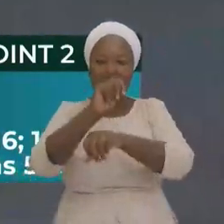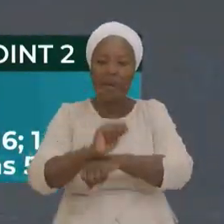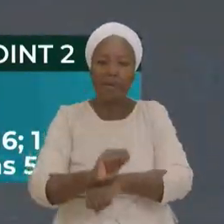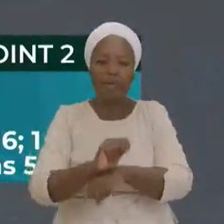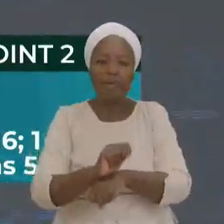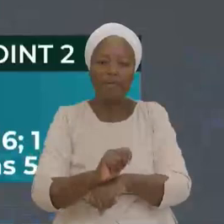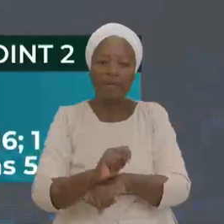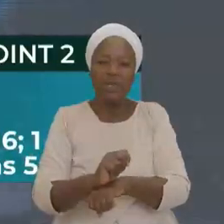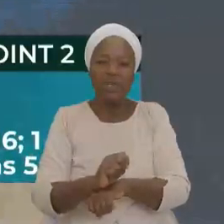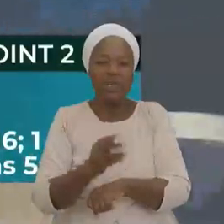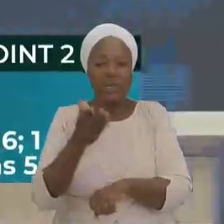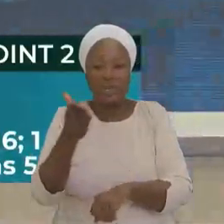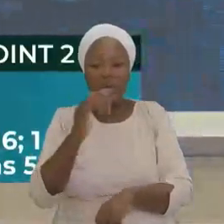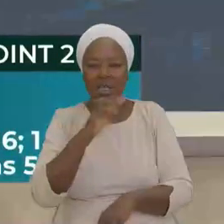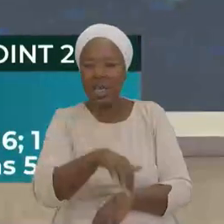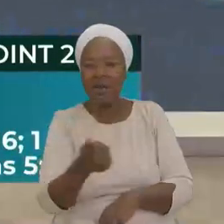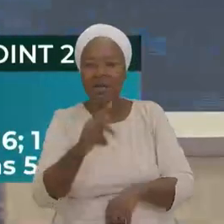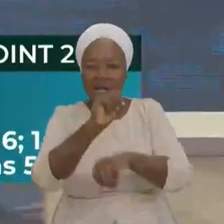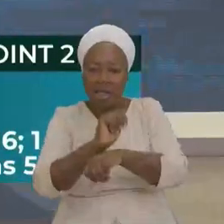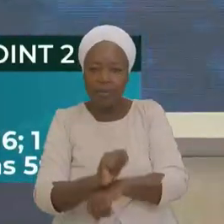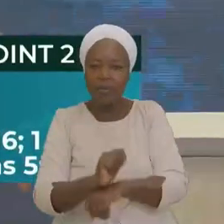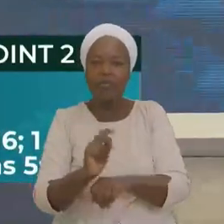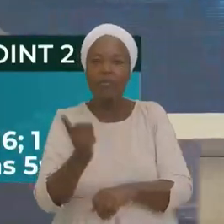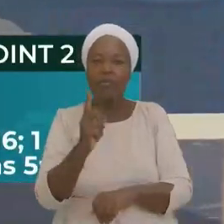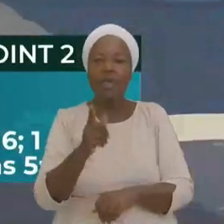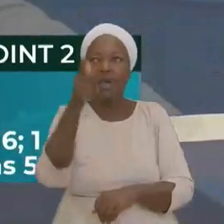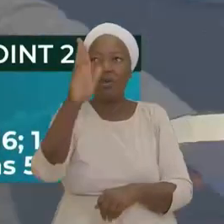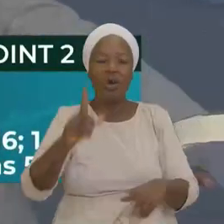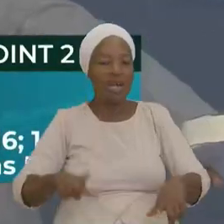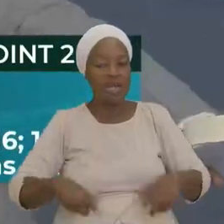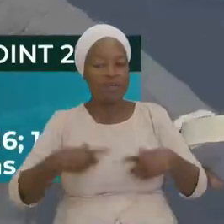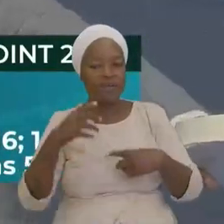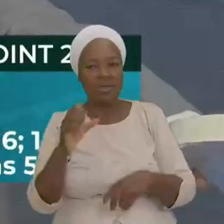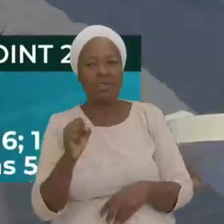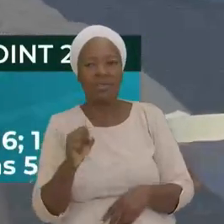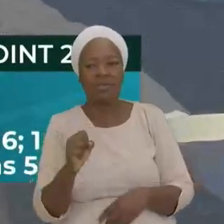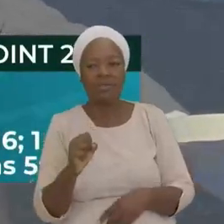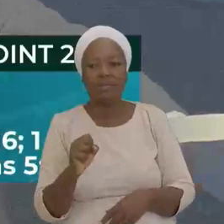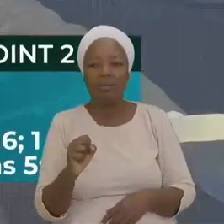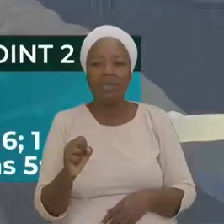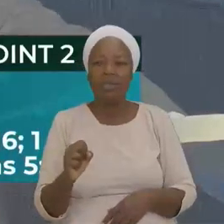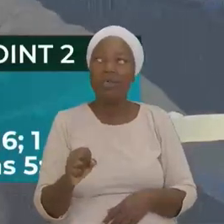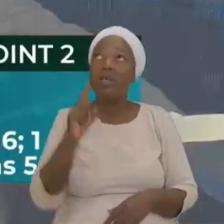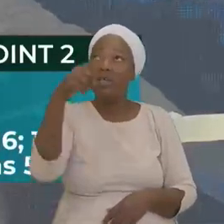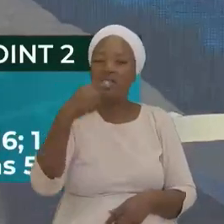S'il a purifié le temple physique, il y a un autre temple où Dieu